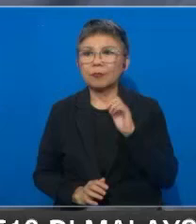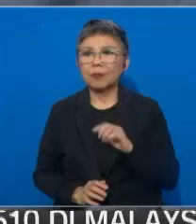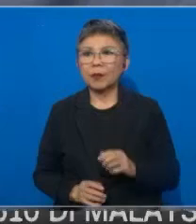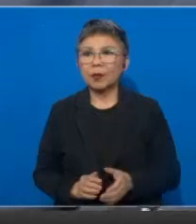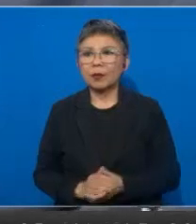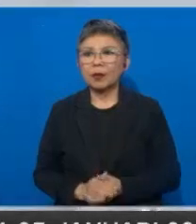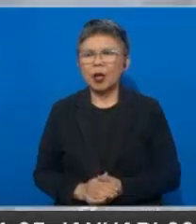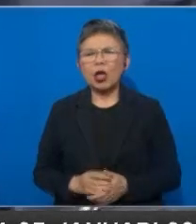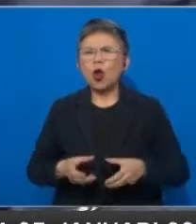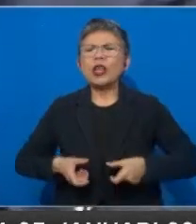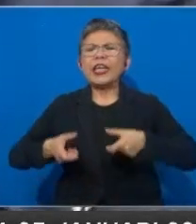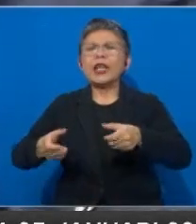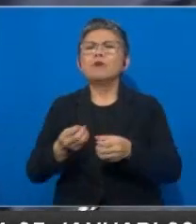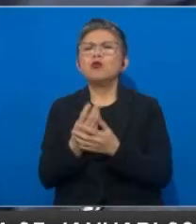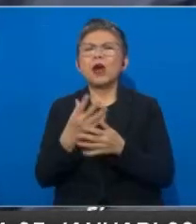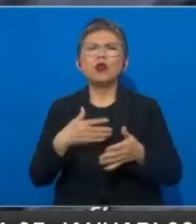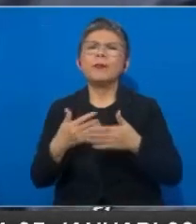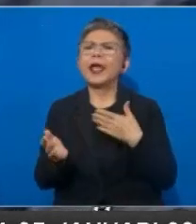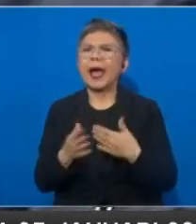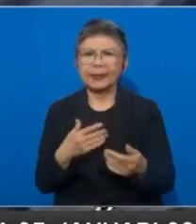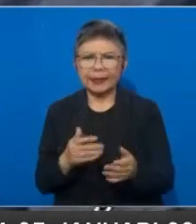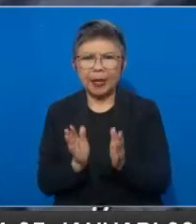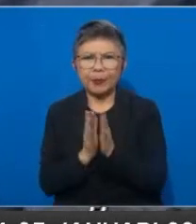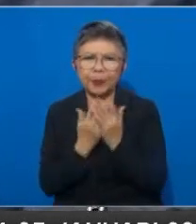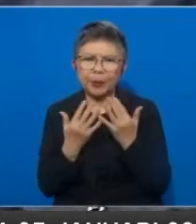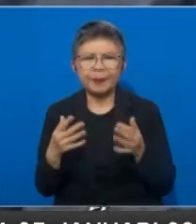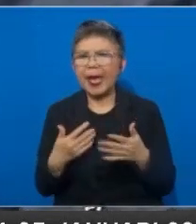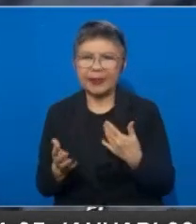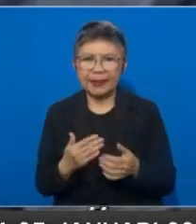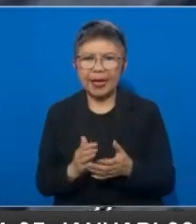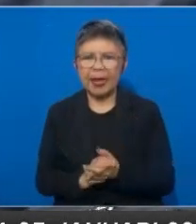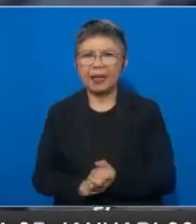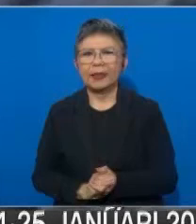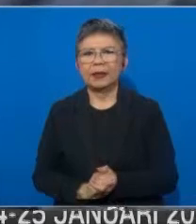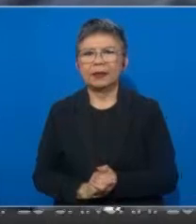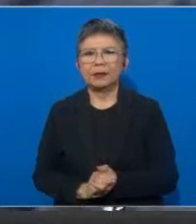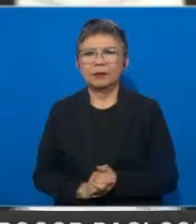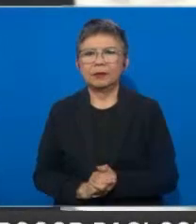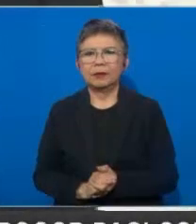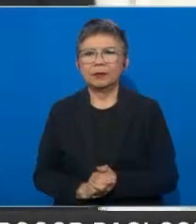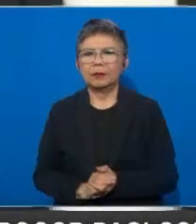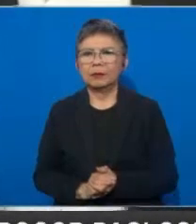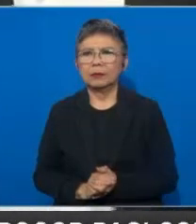Ya, biasa. Ibu Mega kan berulang tahun, kemudian saya kirim bunga, ini biasa.